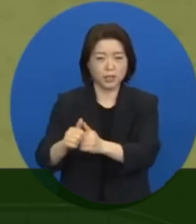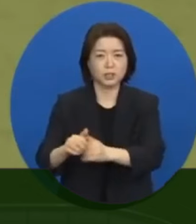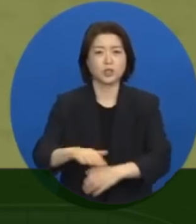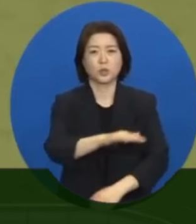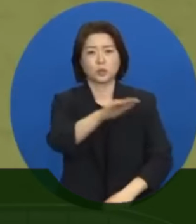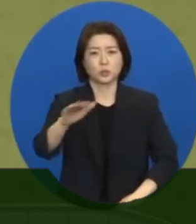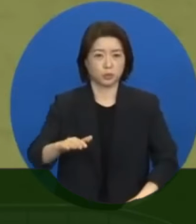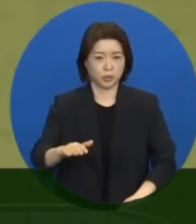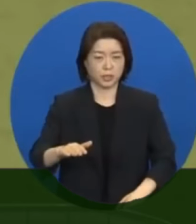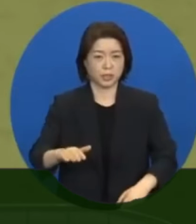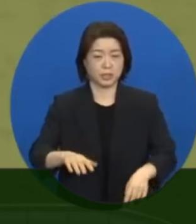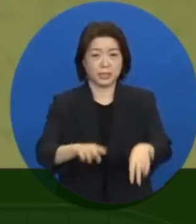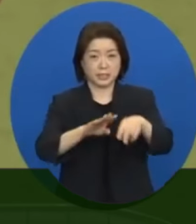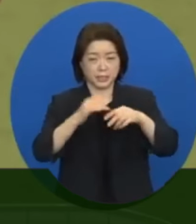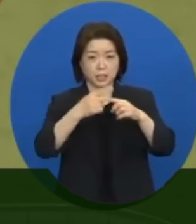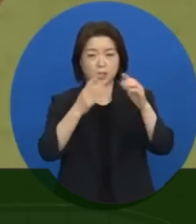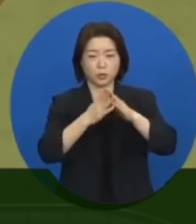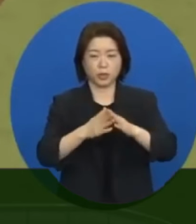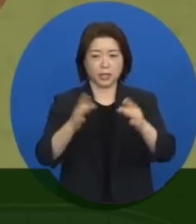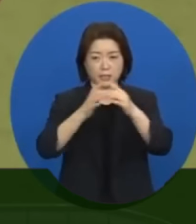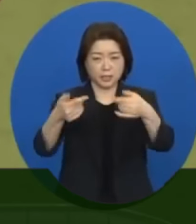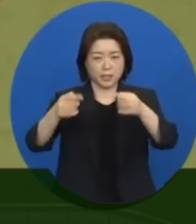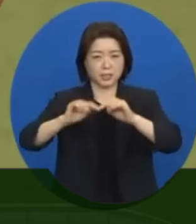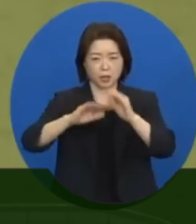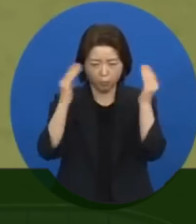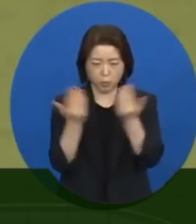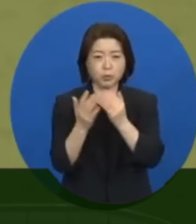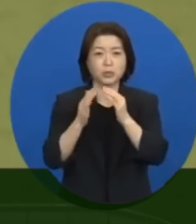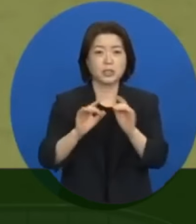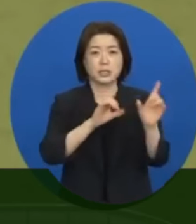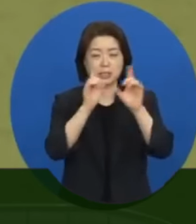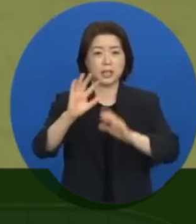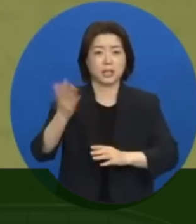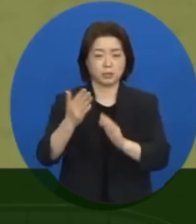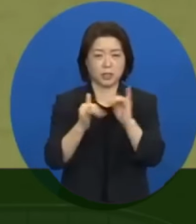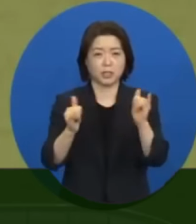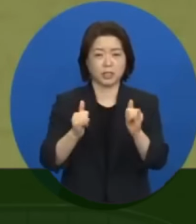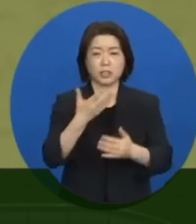교회 우리 온라인 참여한 우리 모든 성도들의 삶이 되시기를 주님의 이름으로 축원드립니다 아멘